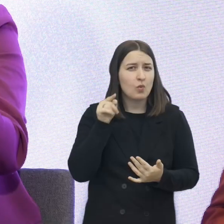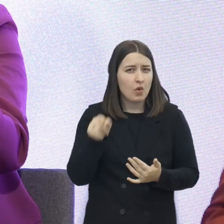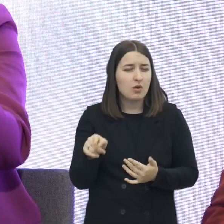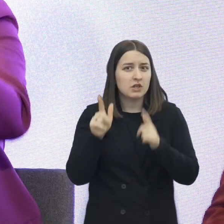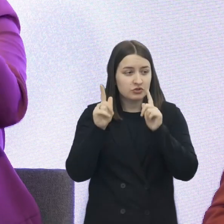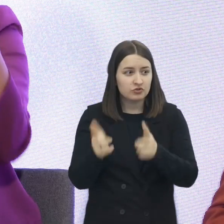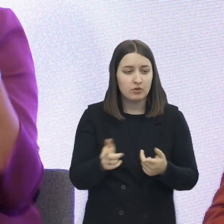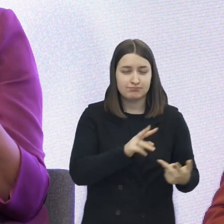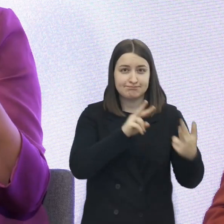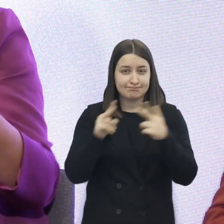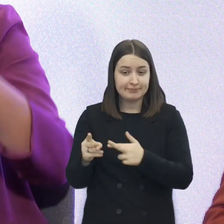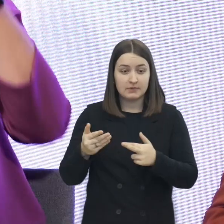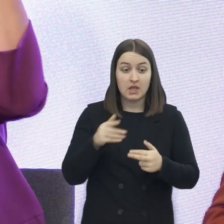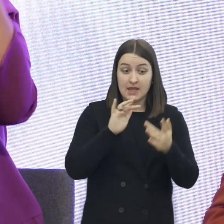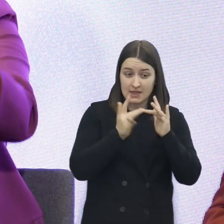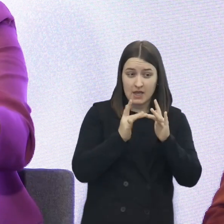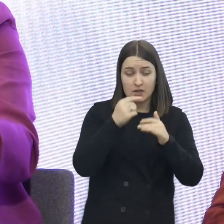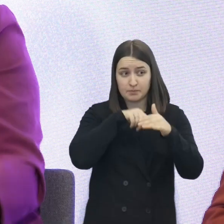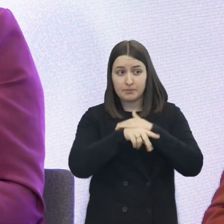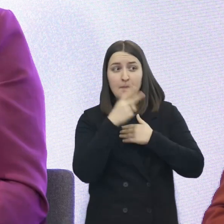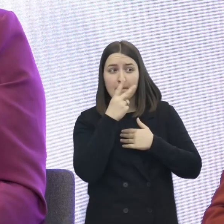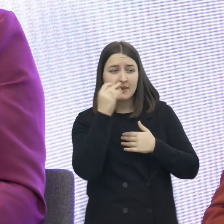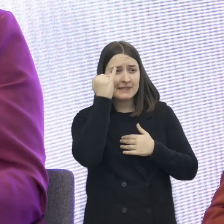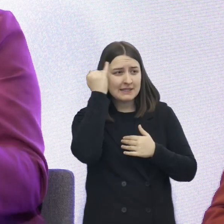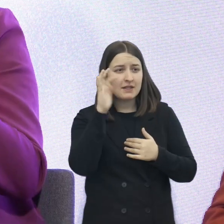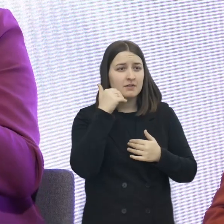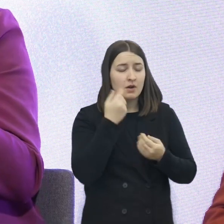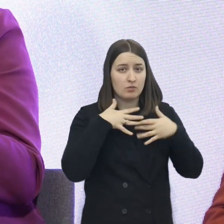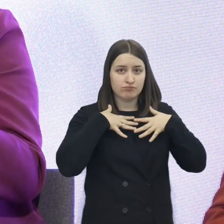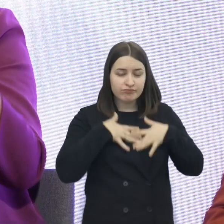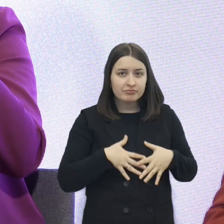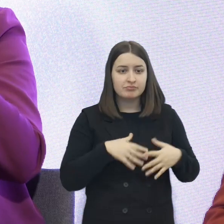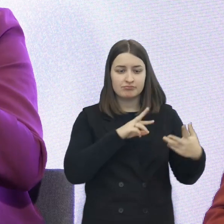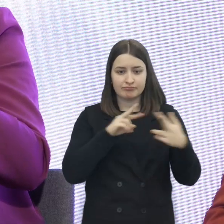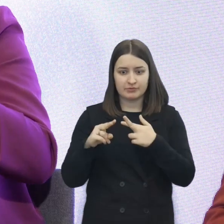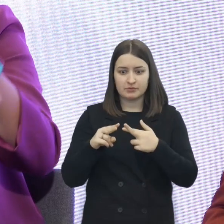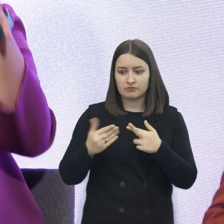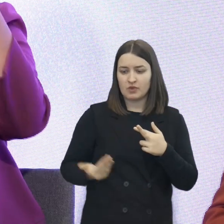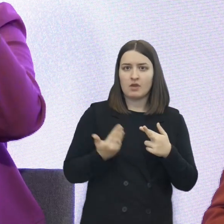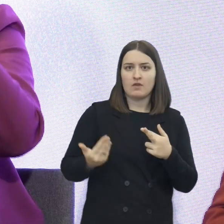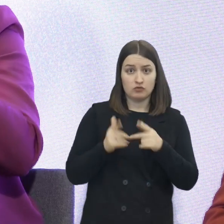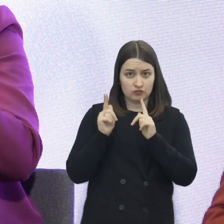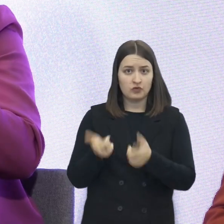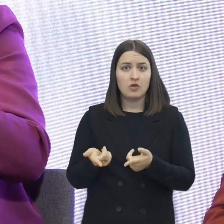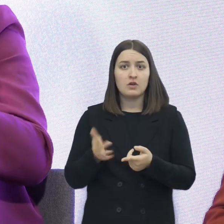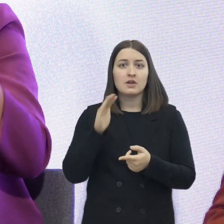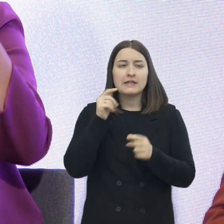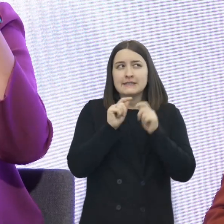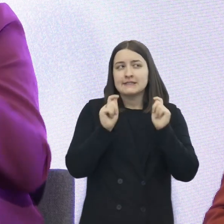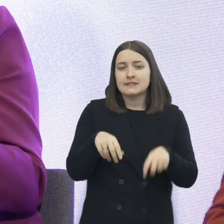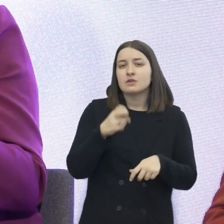realų gyvenimą. Iš interneto į realų gyvenimą. Ir nuo to viskas prasideda. Tai yra juokeliai, tada atsiranda grupės,